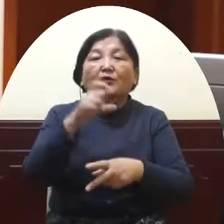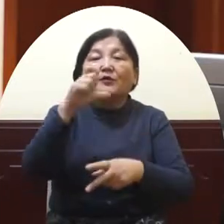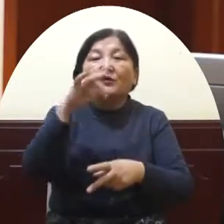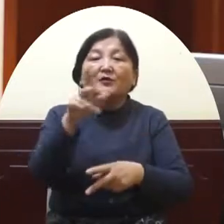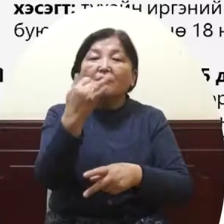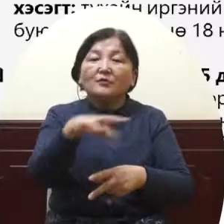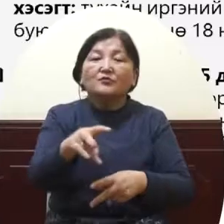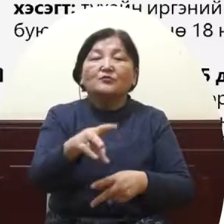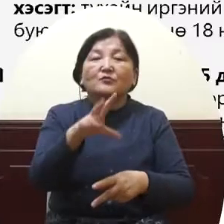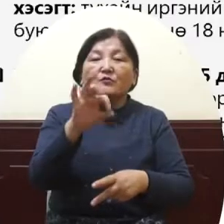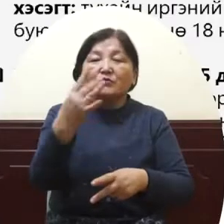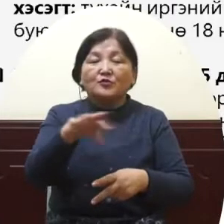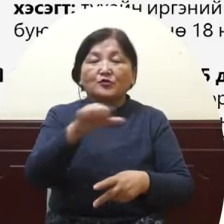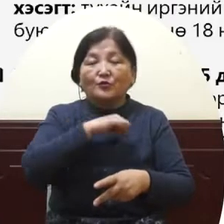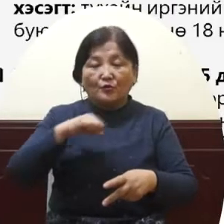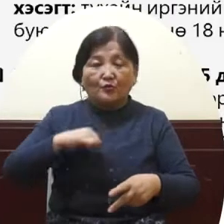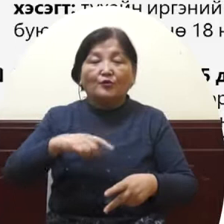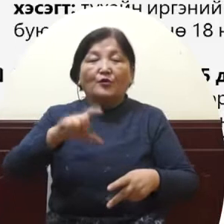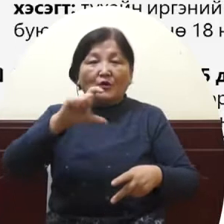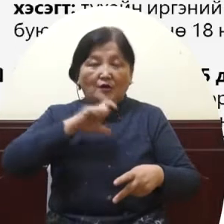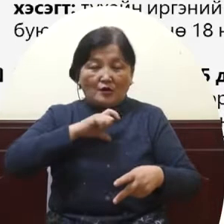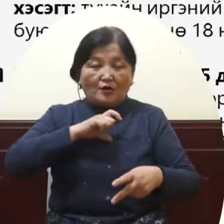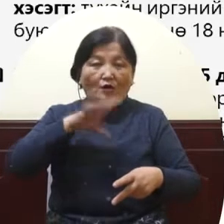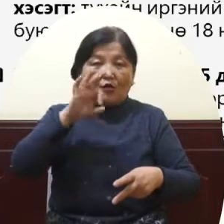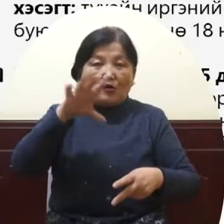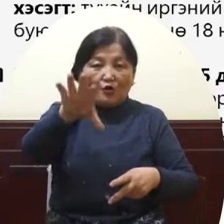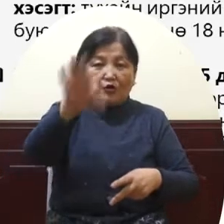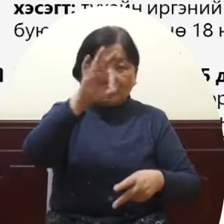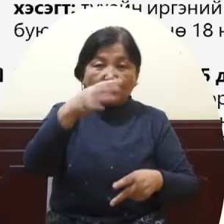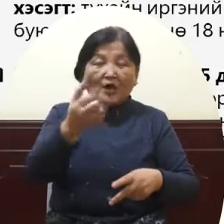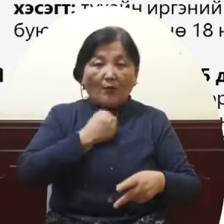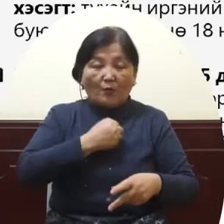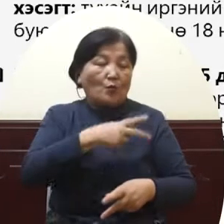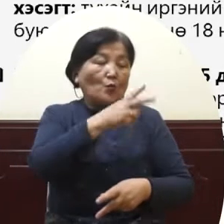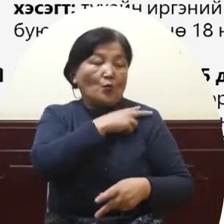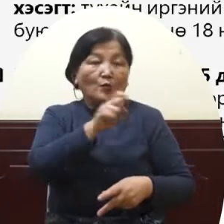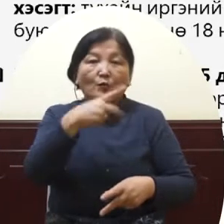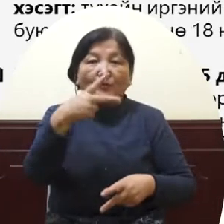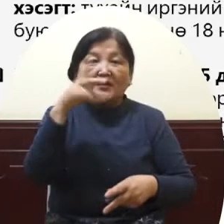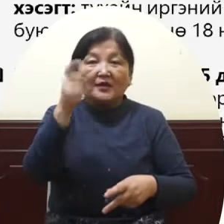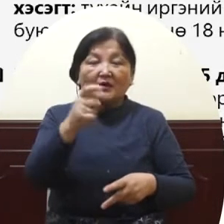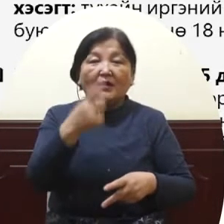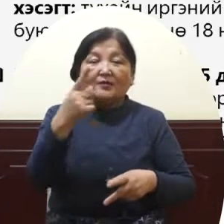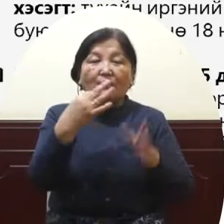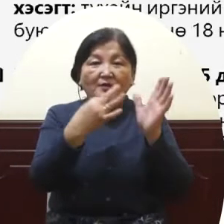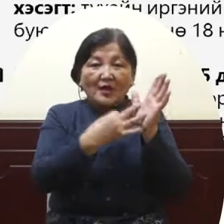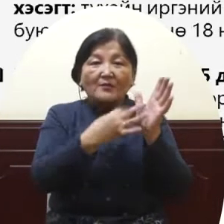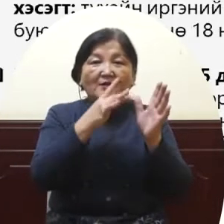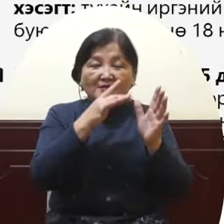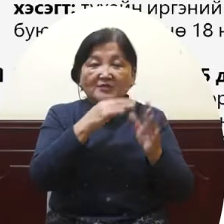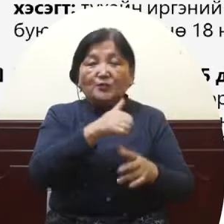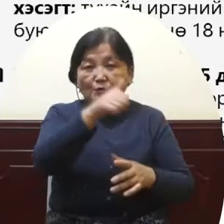иргэн өөрийн үйлдэлээрээ өөртөө эрх олж авах үүрэг хүлээх насанд хүрсэн 18 насанд